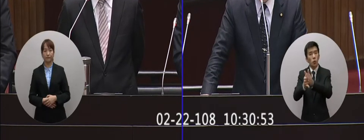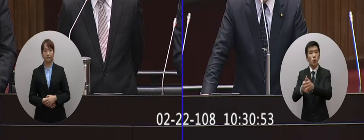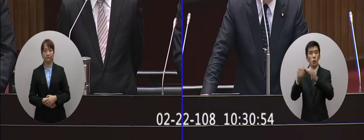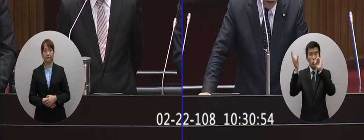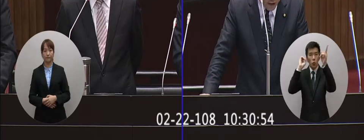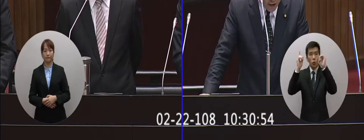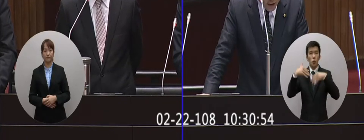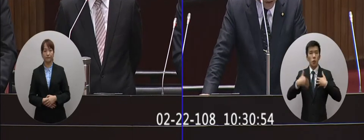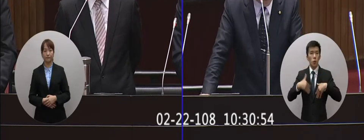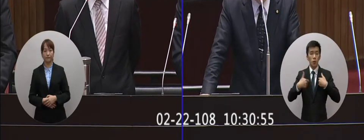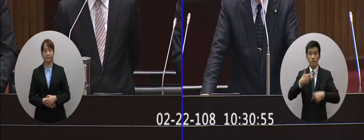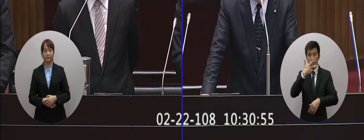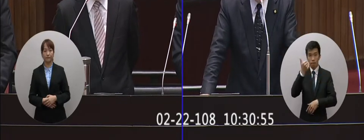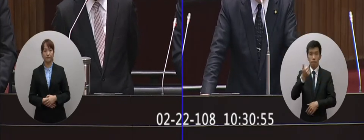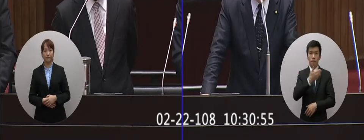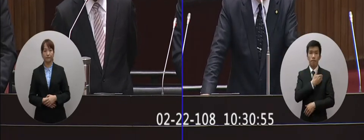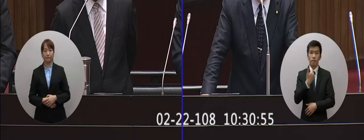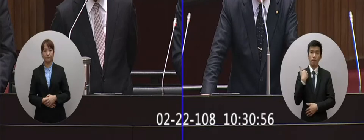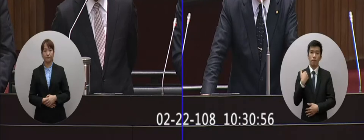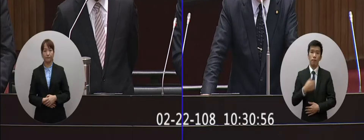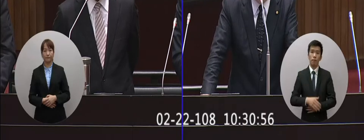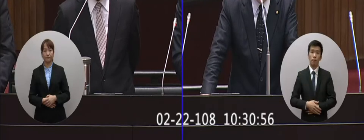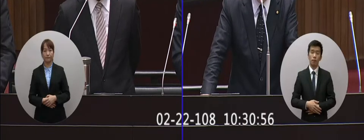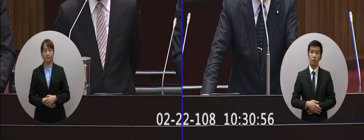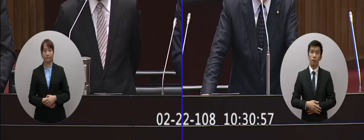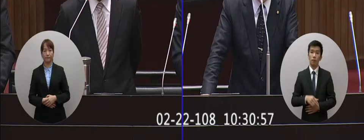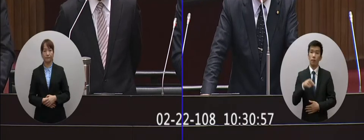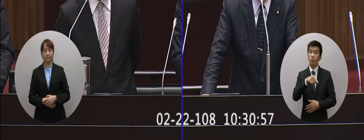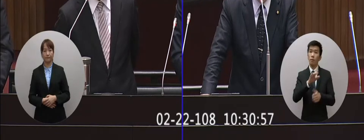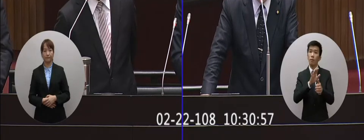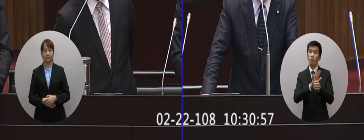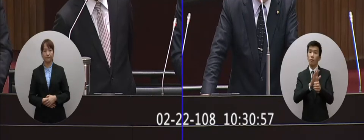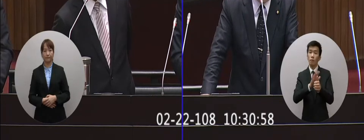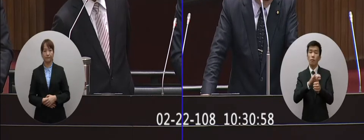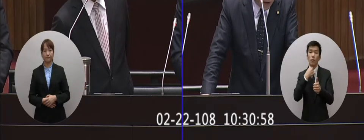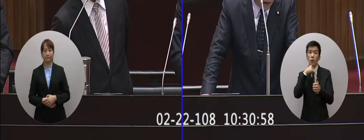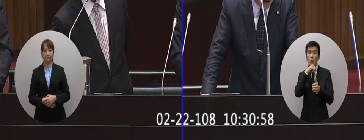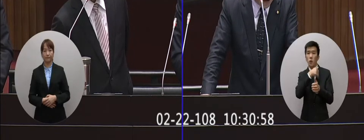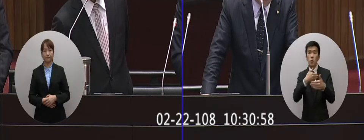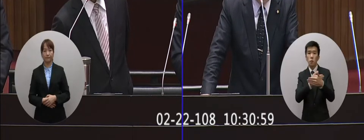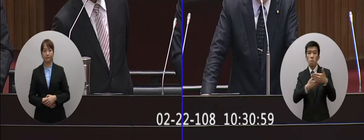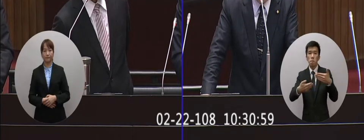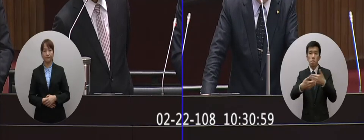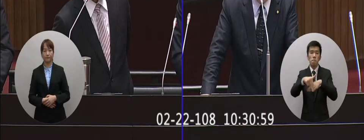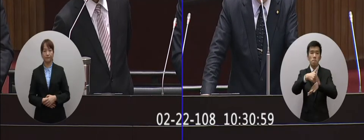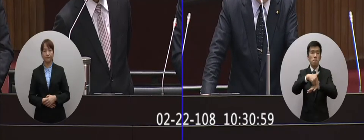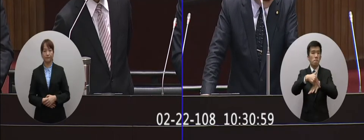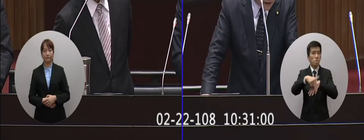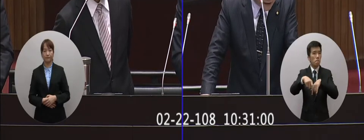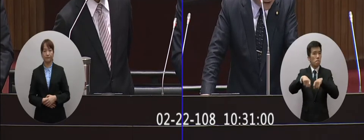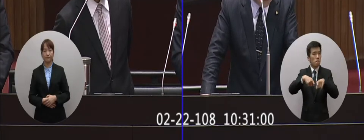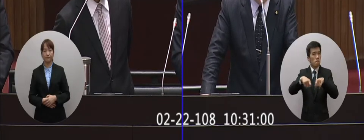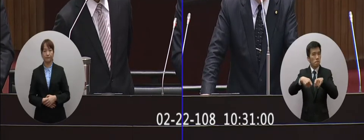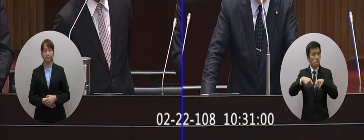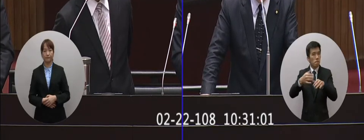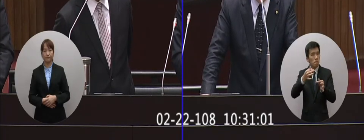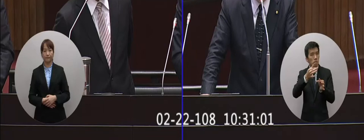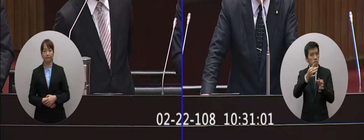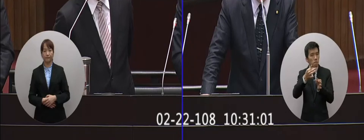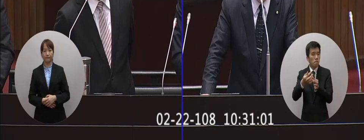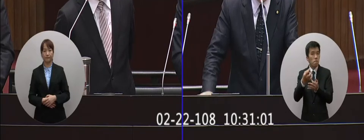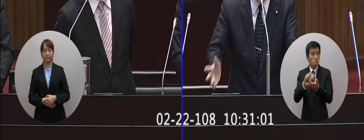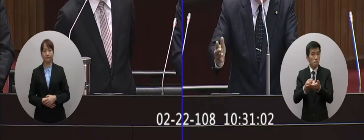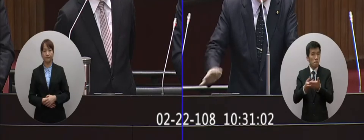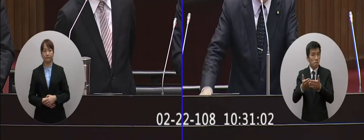心。那针对这种永续台湾的交通工程，这样规划好完善的这一种看